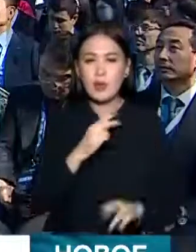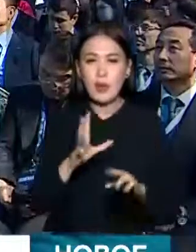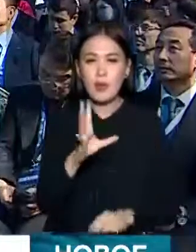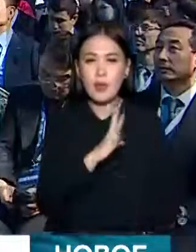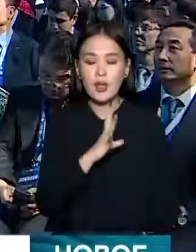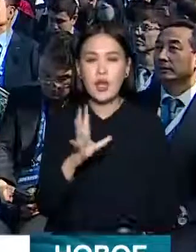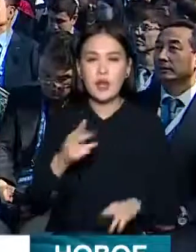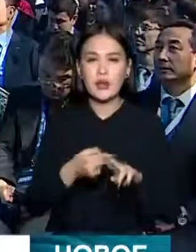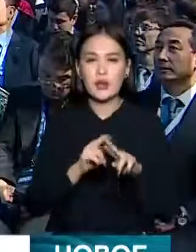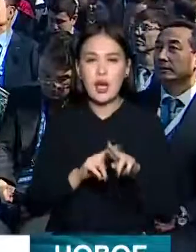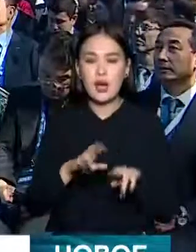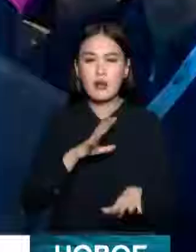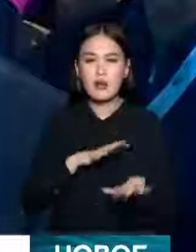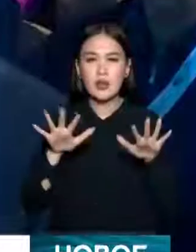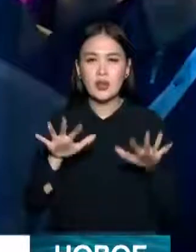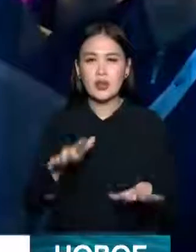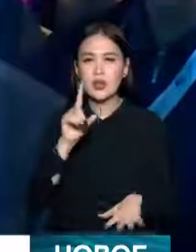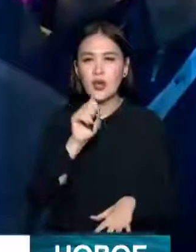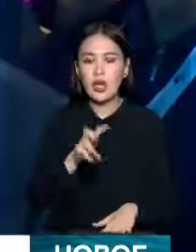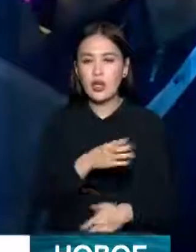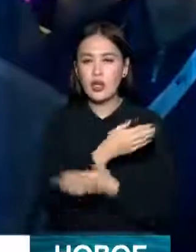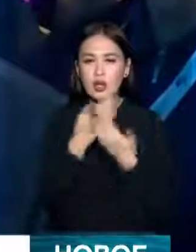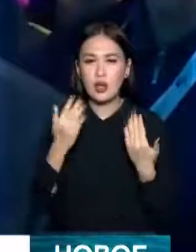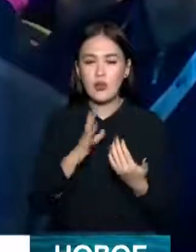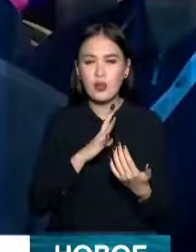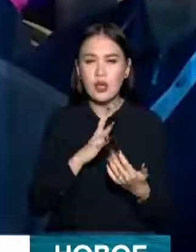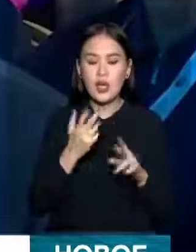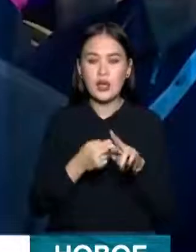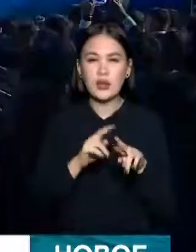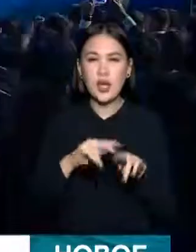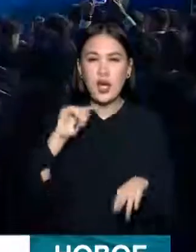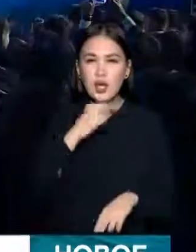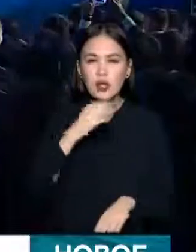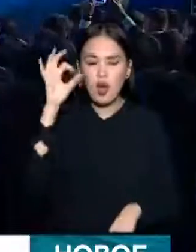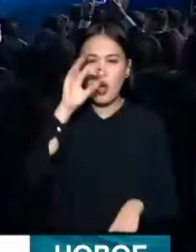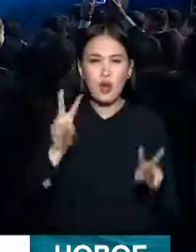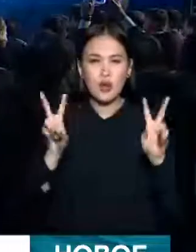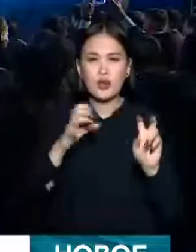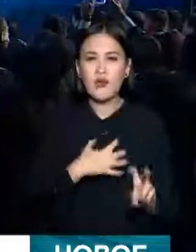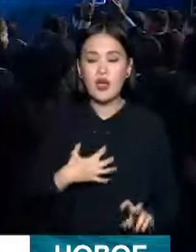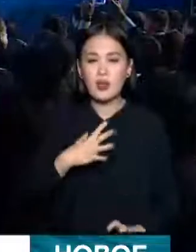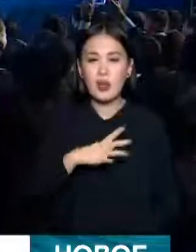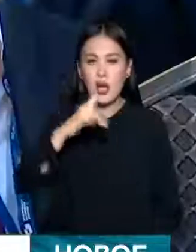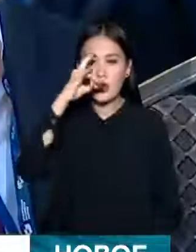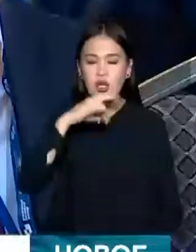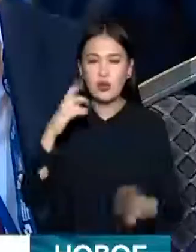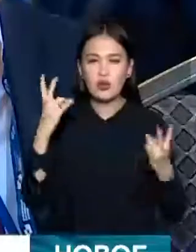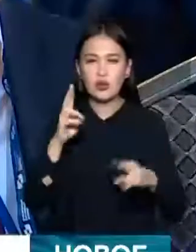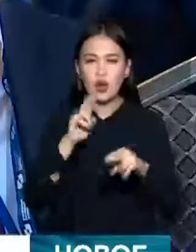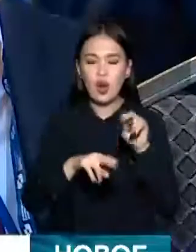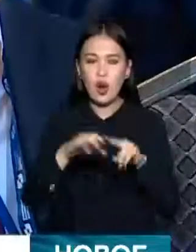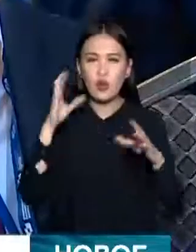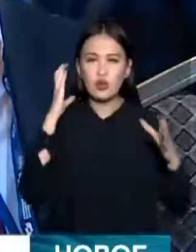что места в зале зрителям не хватило. Ключевая тема, конечно, экономика. Казахстану нужно строить инклюзивные